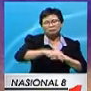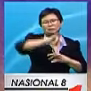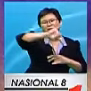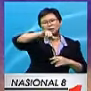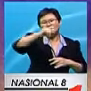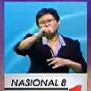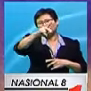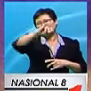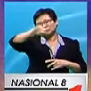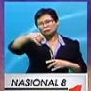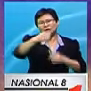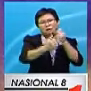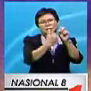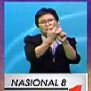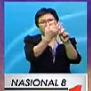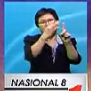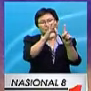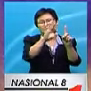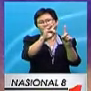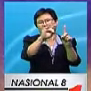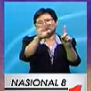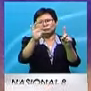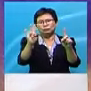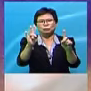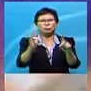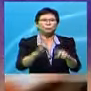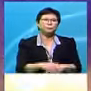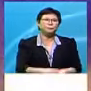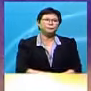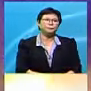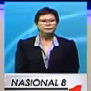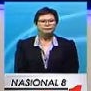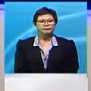Jalan 1987.